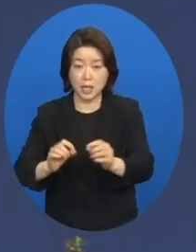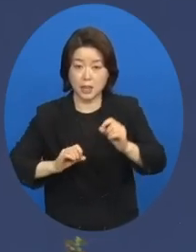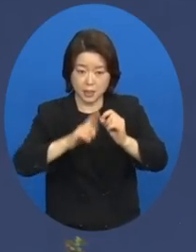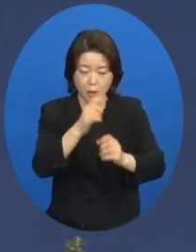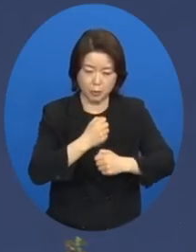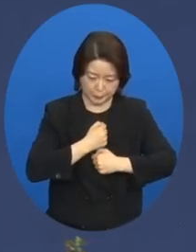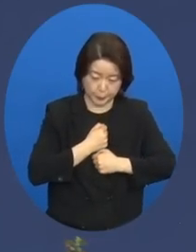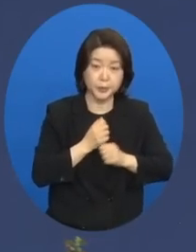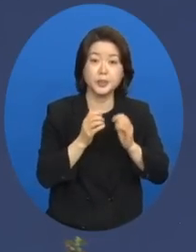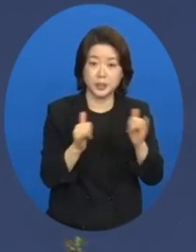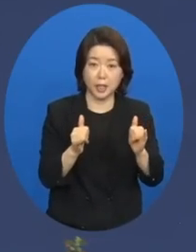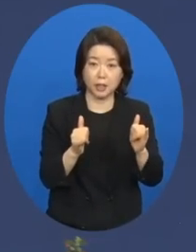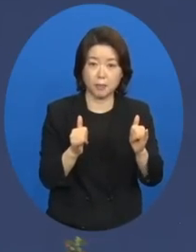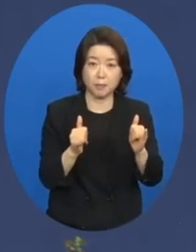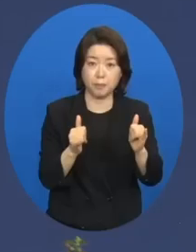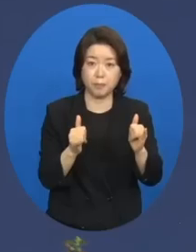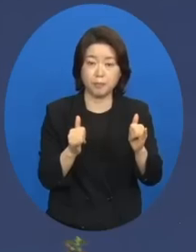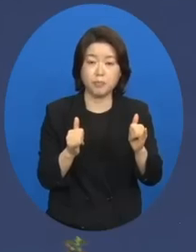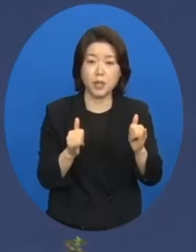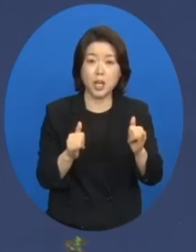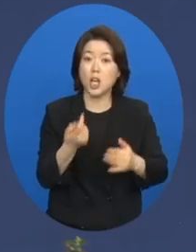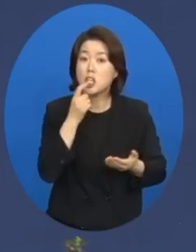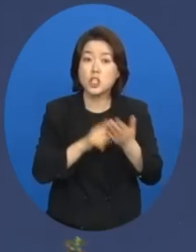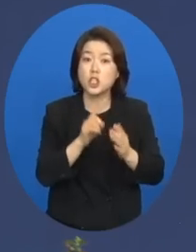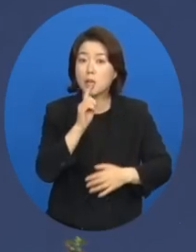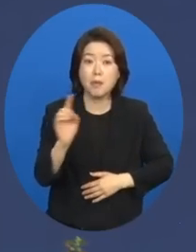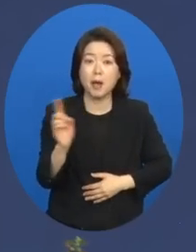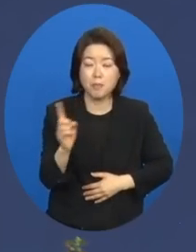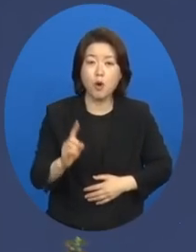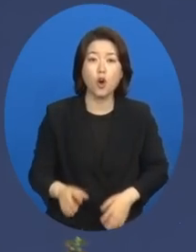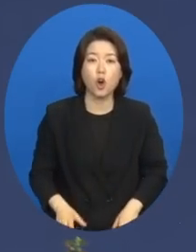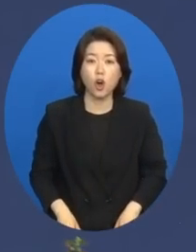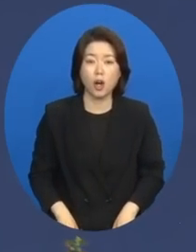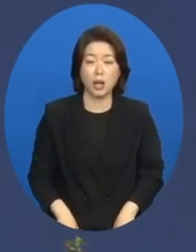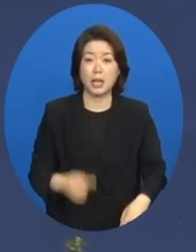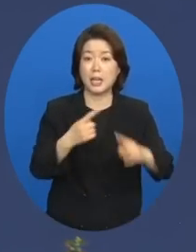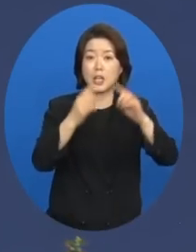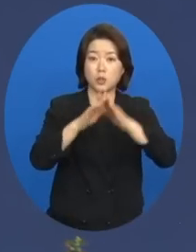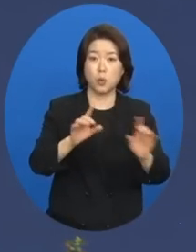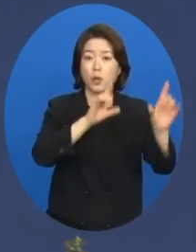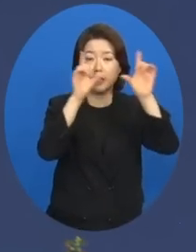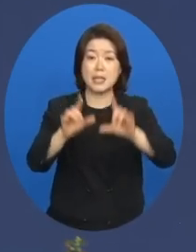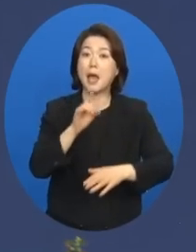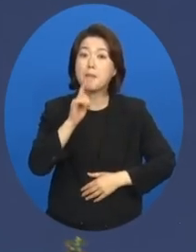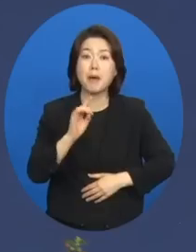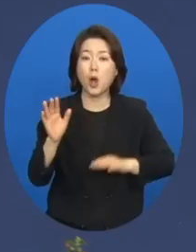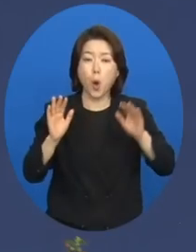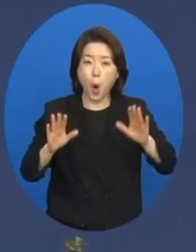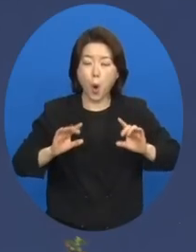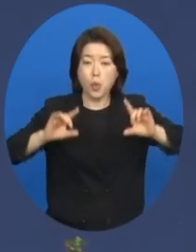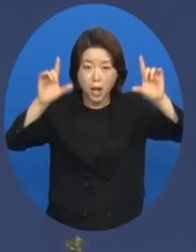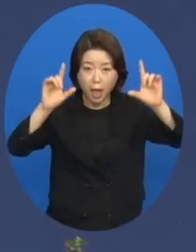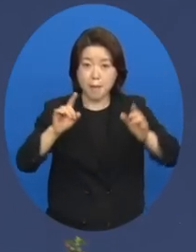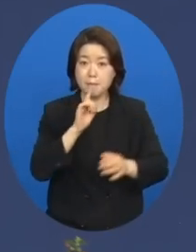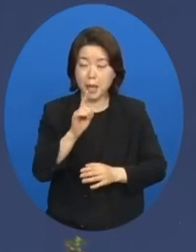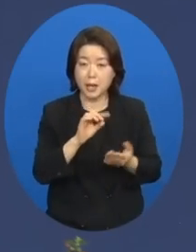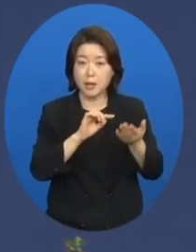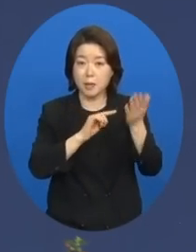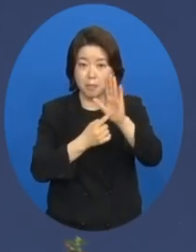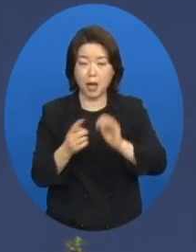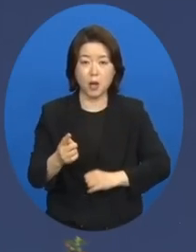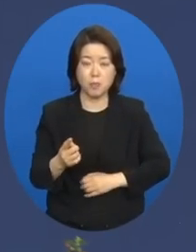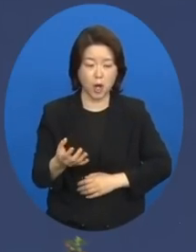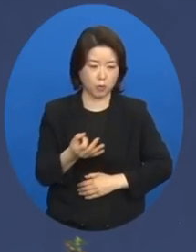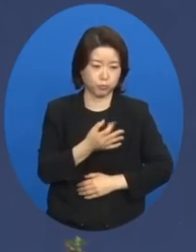지킨 사람들이었고요. 다 쉽게 말하면 이 교회 생활이라고 말하는 오늘날의 표현으로 말하면 부족할 것 없이